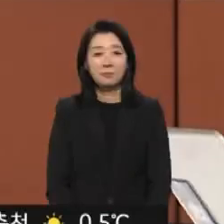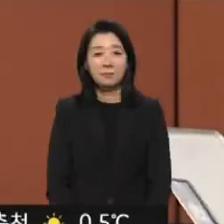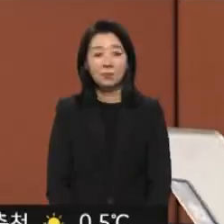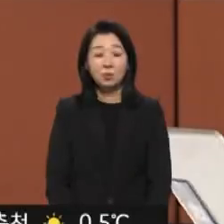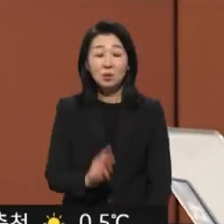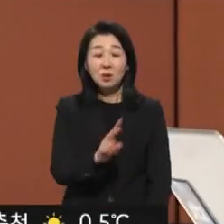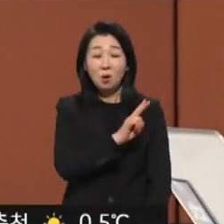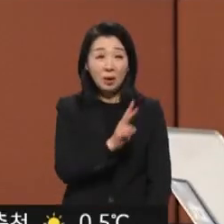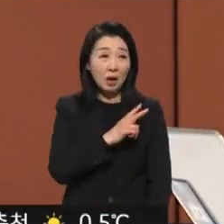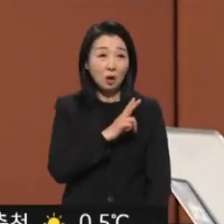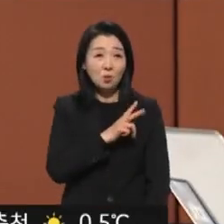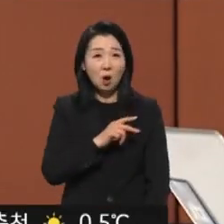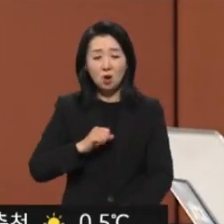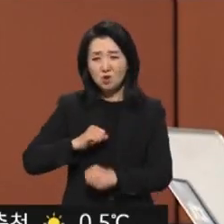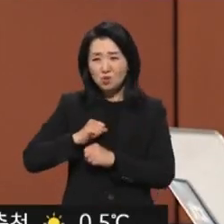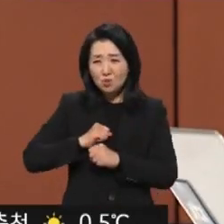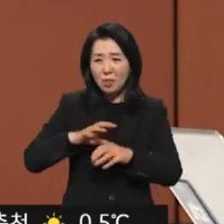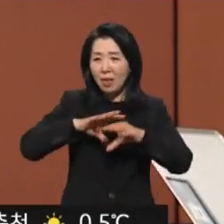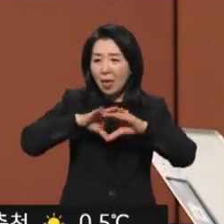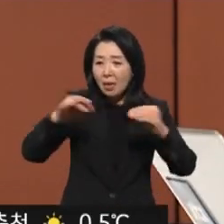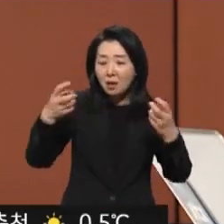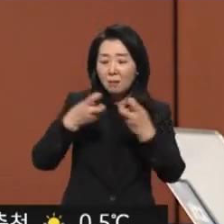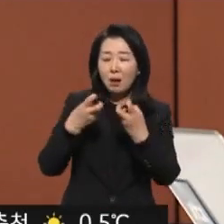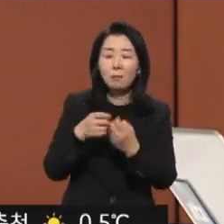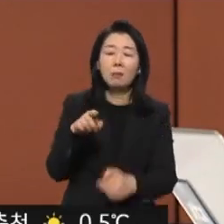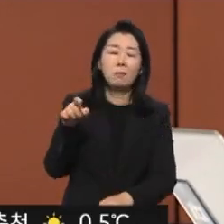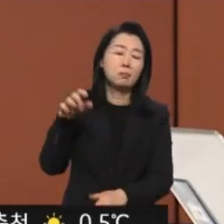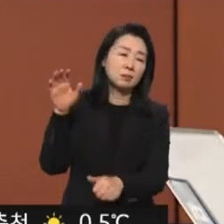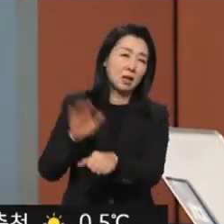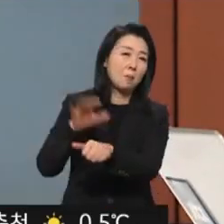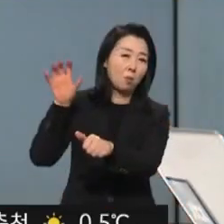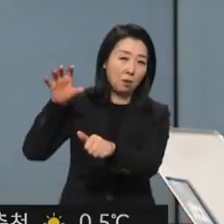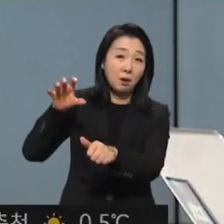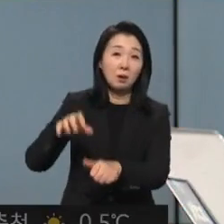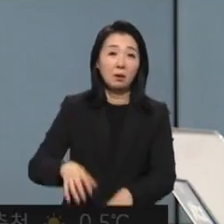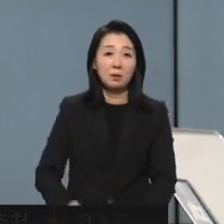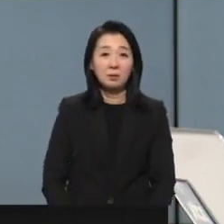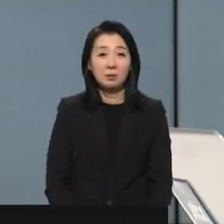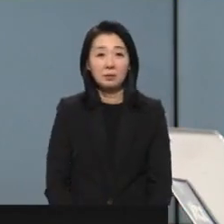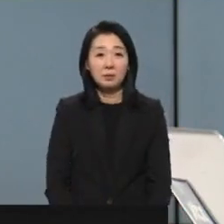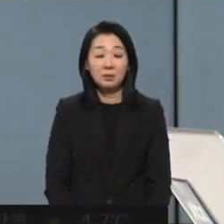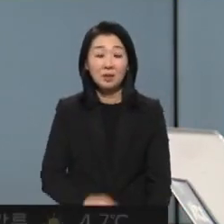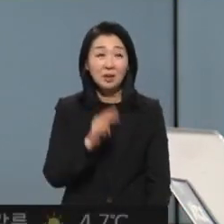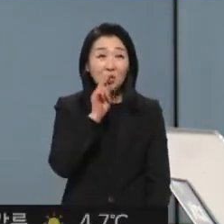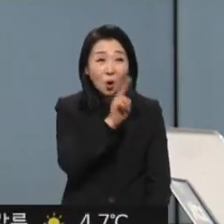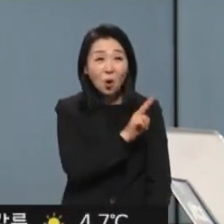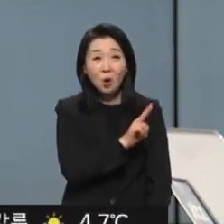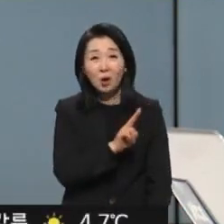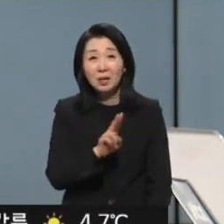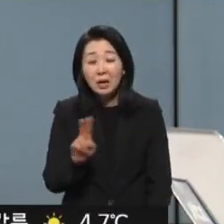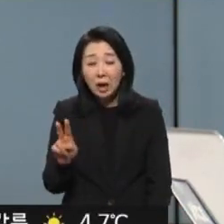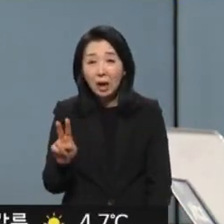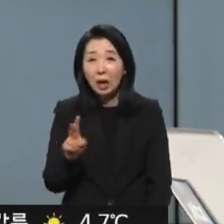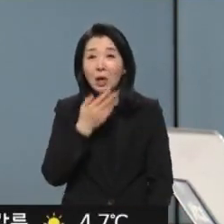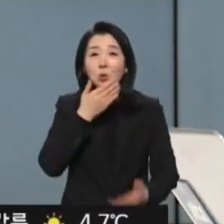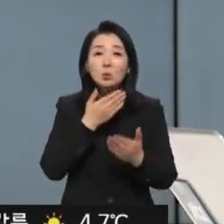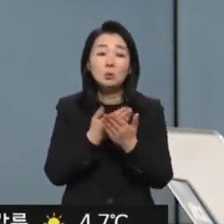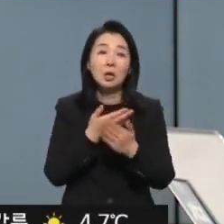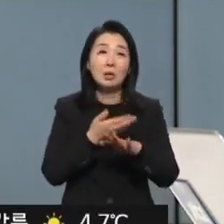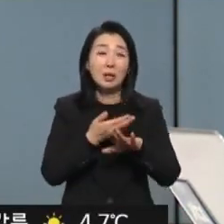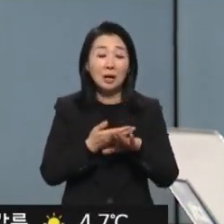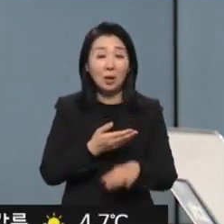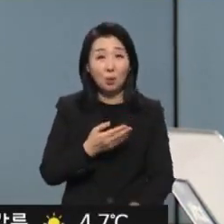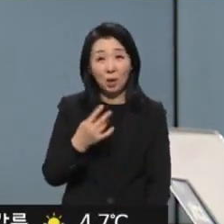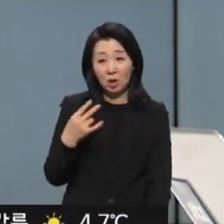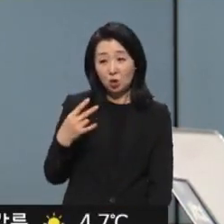여야 의원들 모두 군의 대응 태세에 대해서 질타를 했는데 다만 이제 여당과 야당의 또 포인트는 다르더라고요. 아까 이제 유채커가